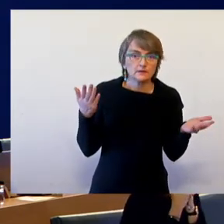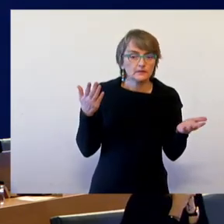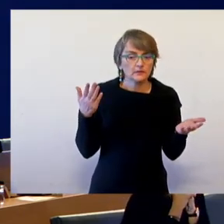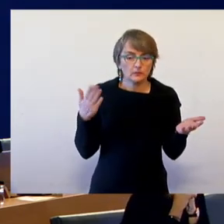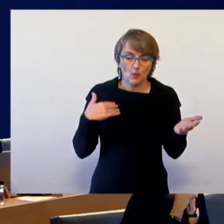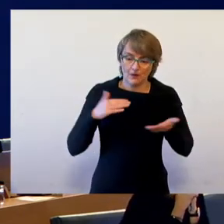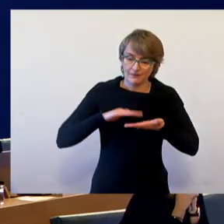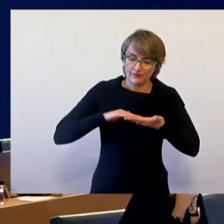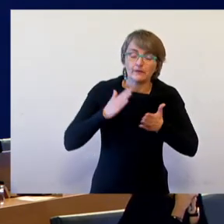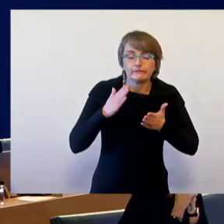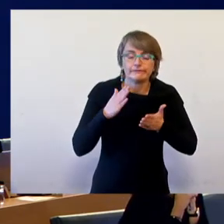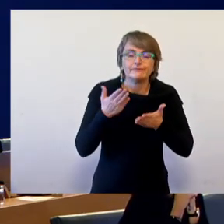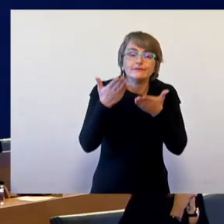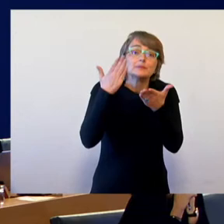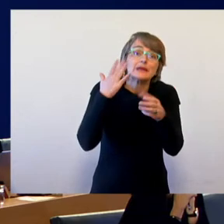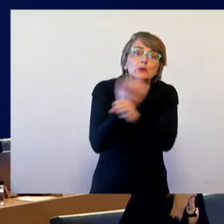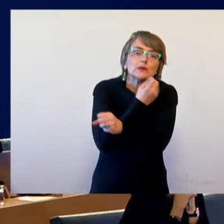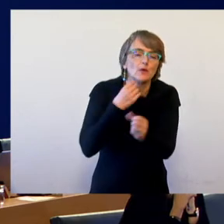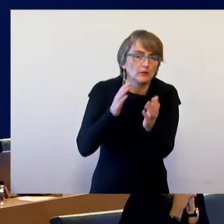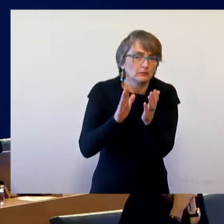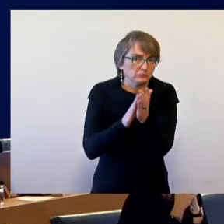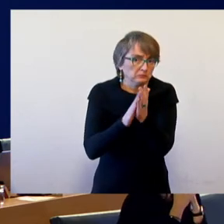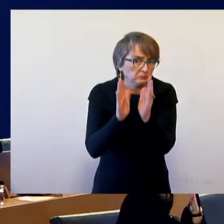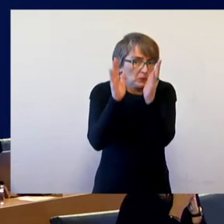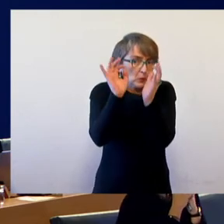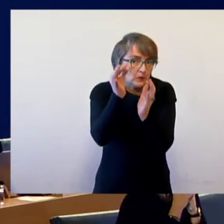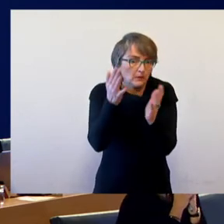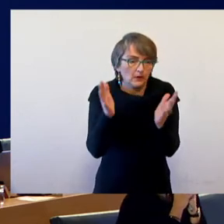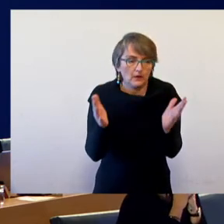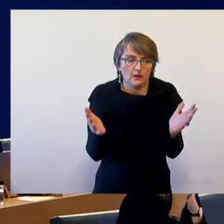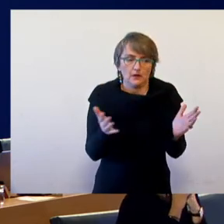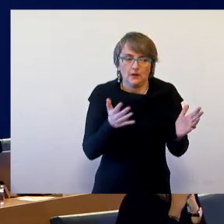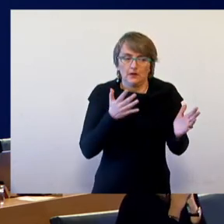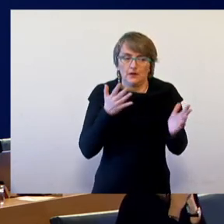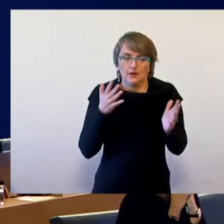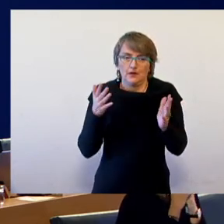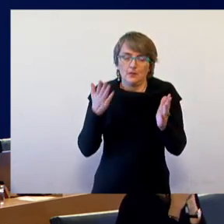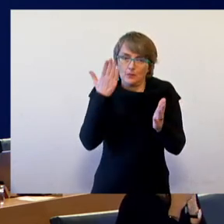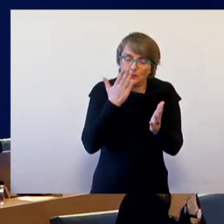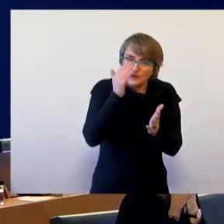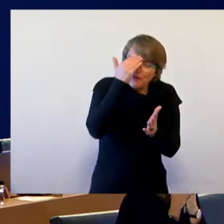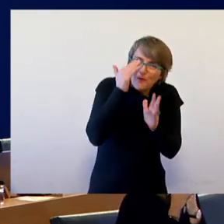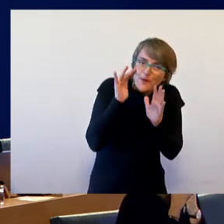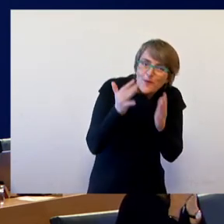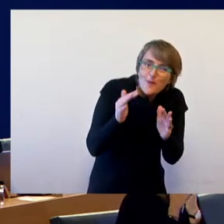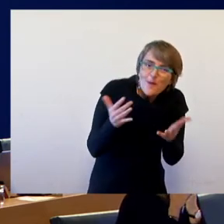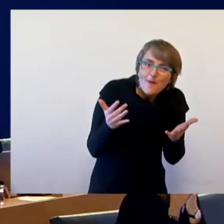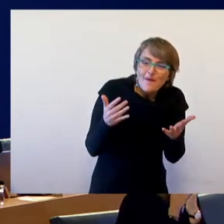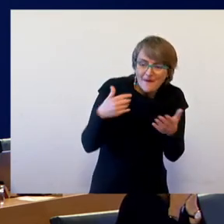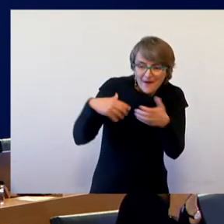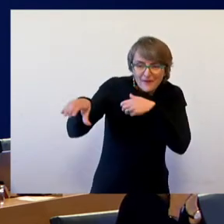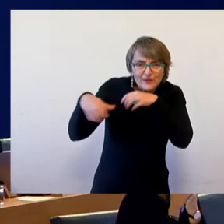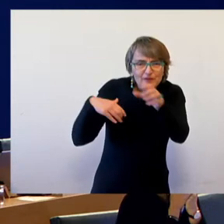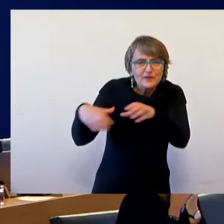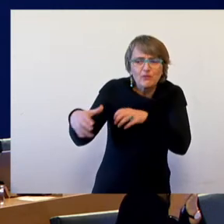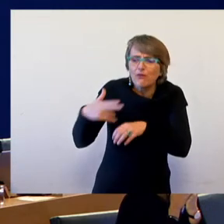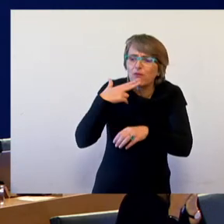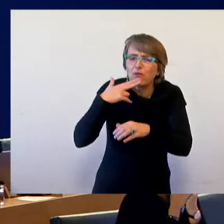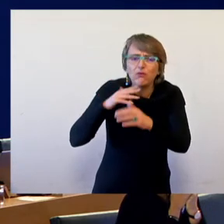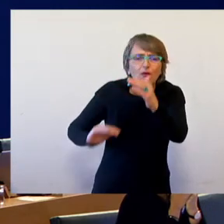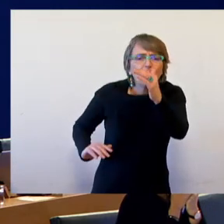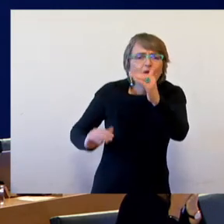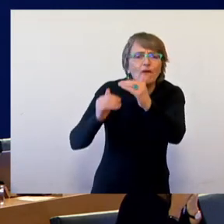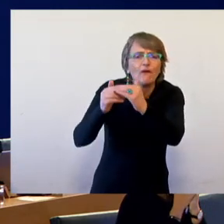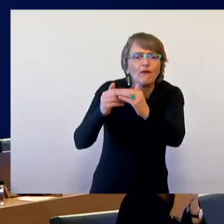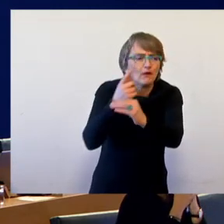vous y arrivez. Sauf qu'il nous faut, pour la manière, comment vous allez financer ces investissements. Est-ce que vous